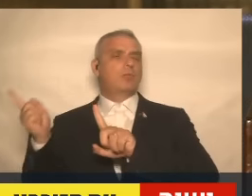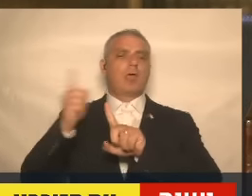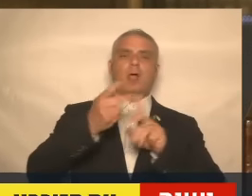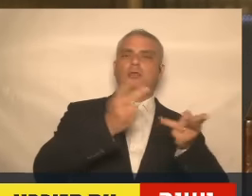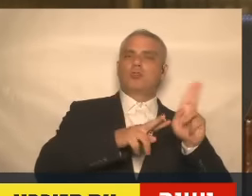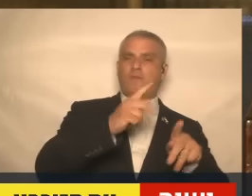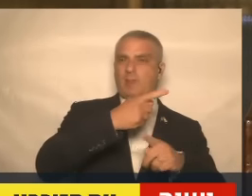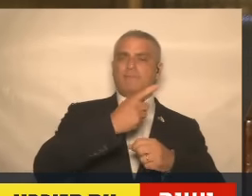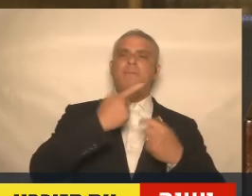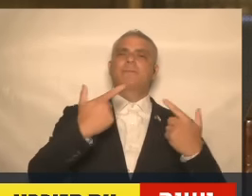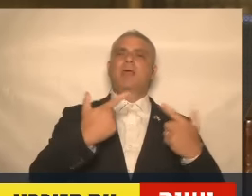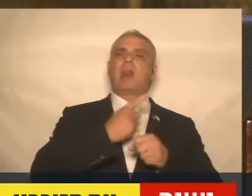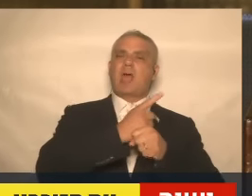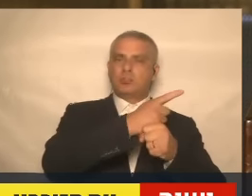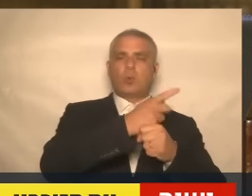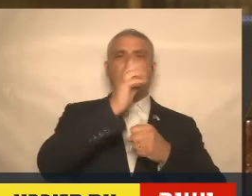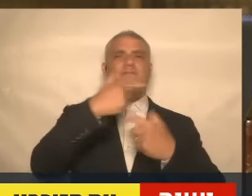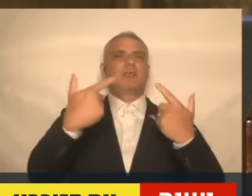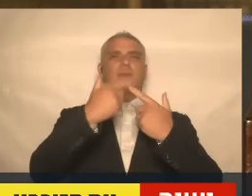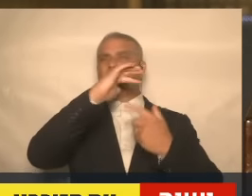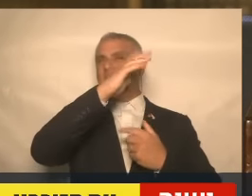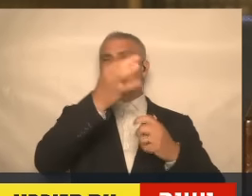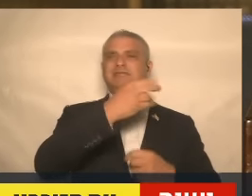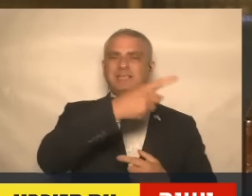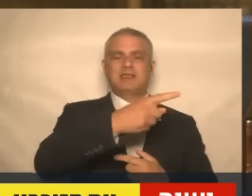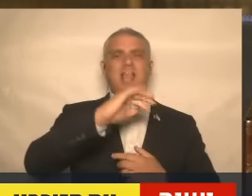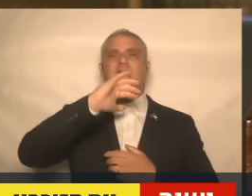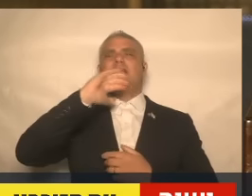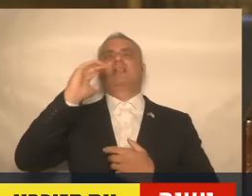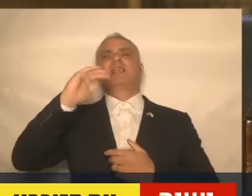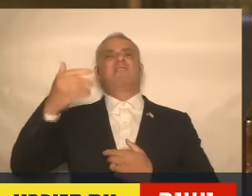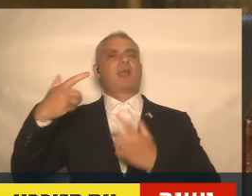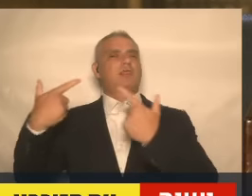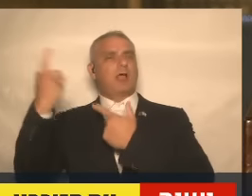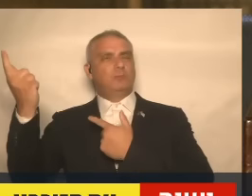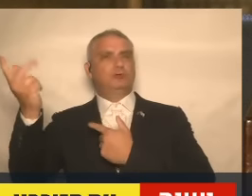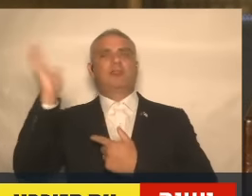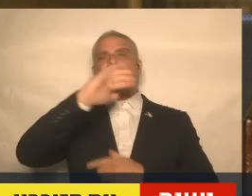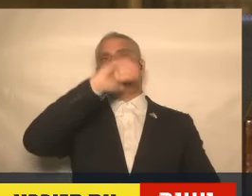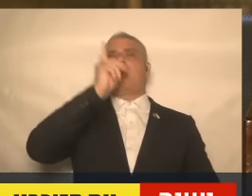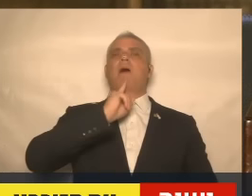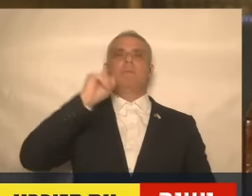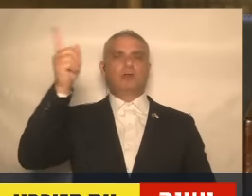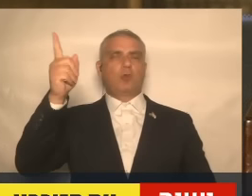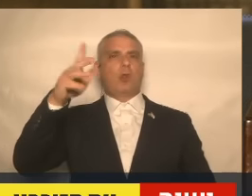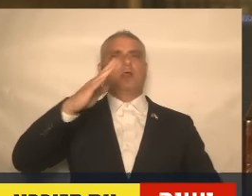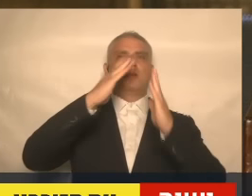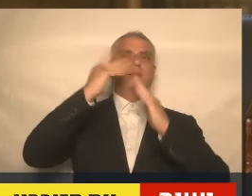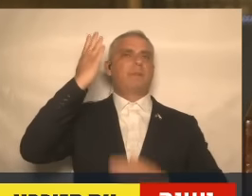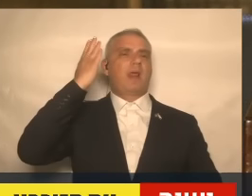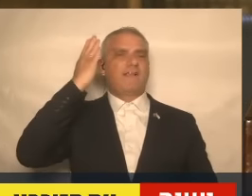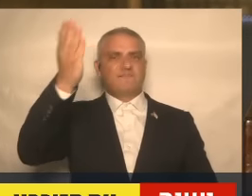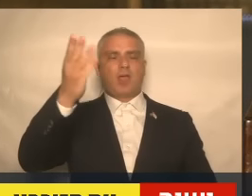הנופלים בלטרון ובמיתלה, בגבעת התחמושת, בסיני וברמת הגולן, בבופור,